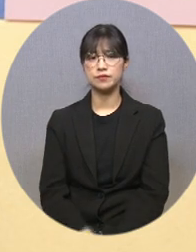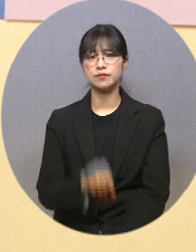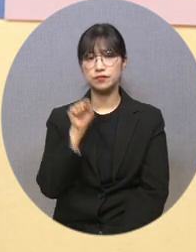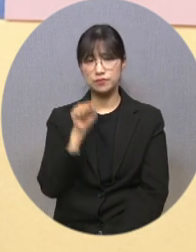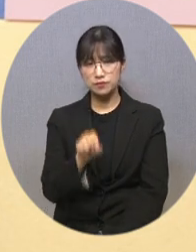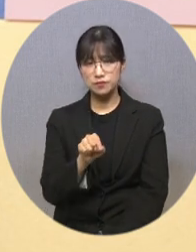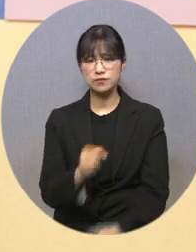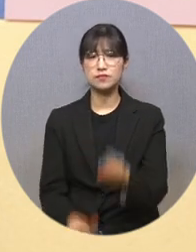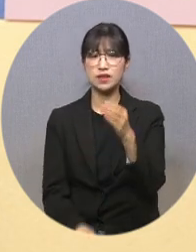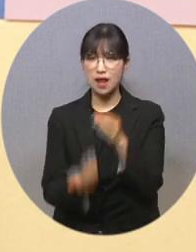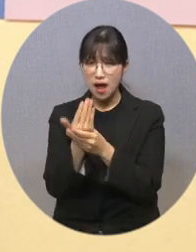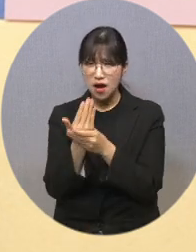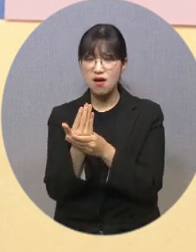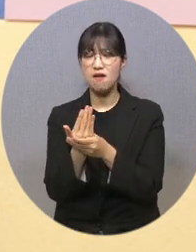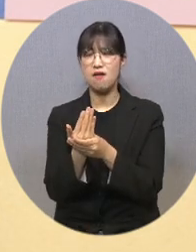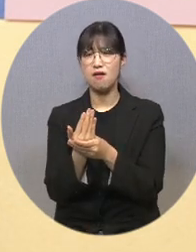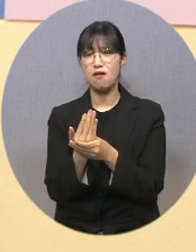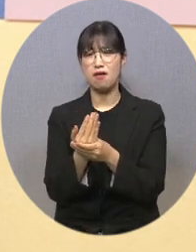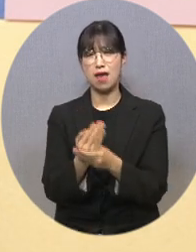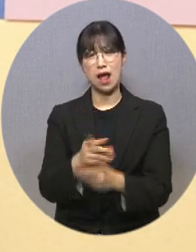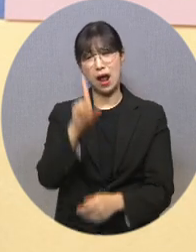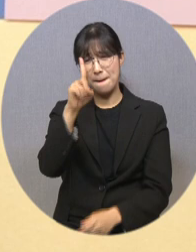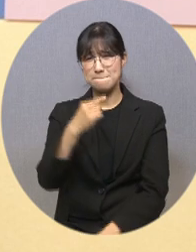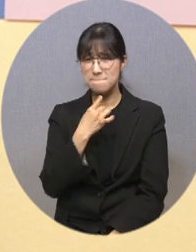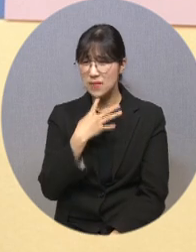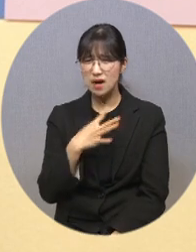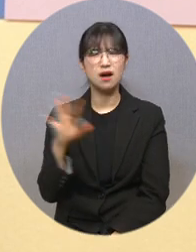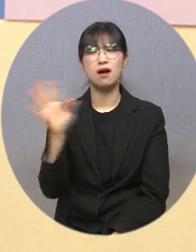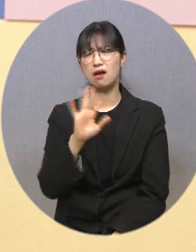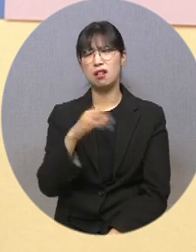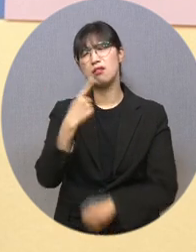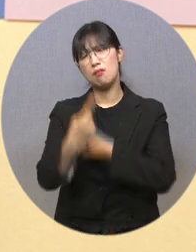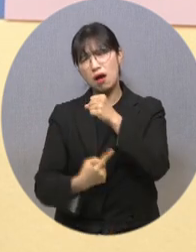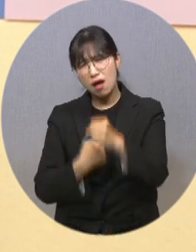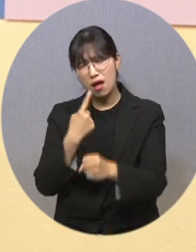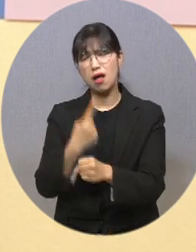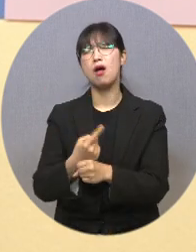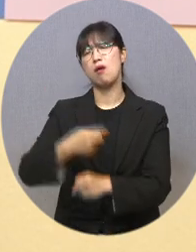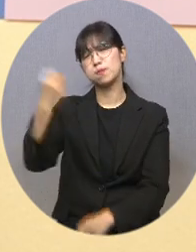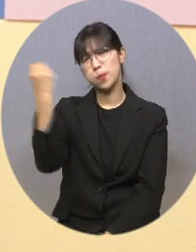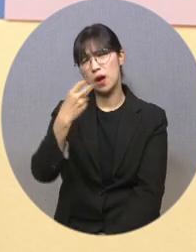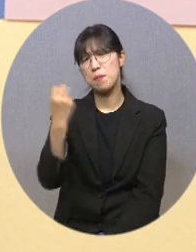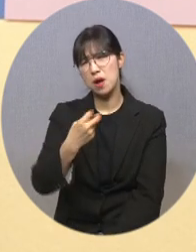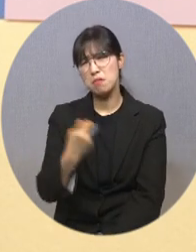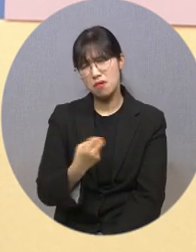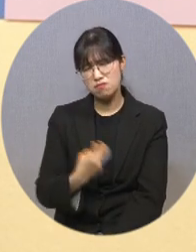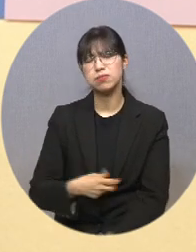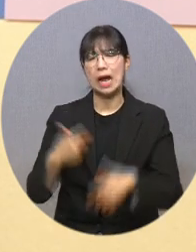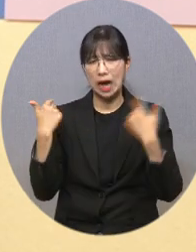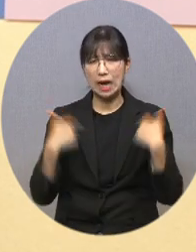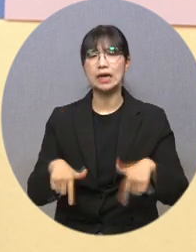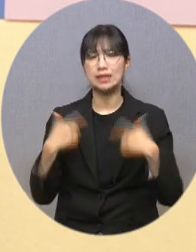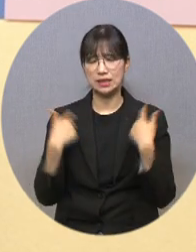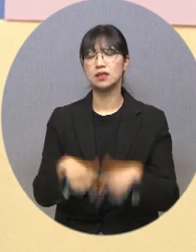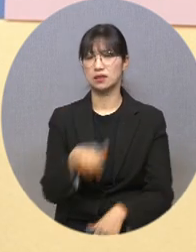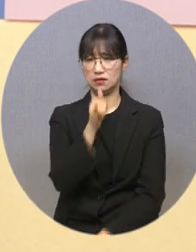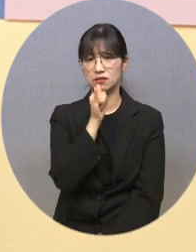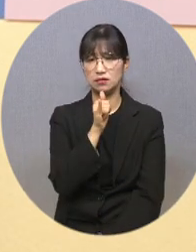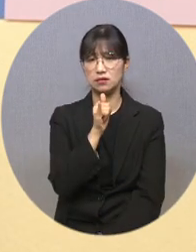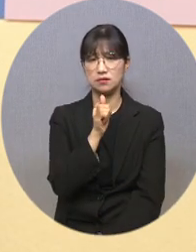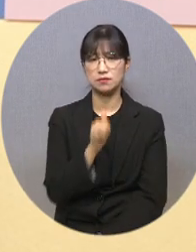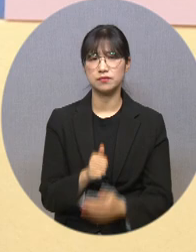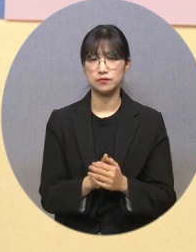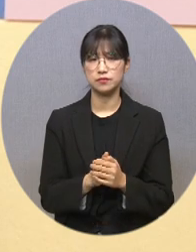그 사건들이 그때만 발생하는 게 아니라 해마다 발생을 하고 달마다 발생을 해요.